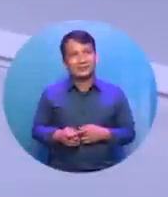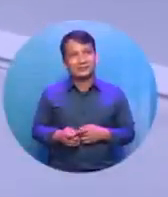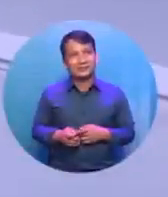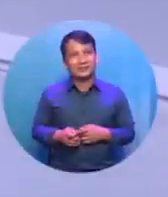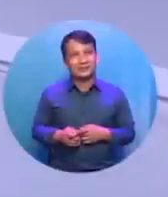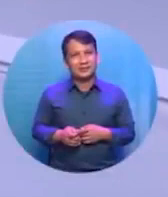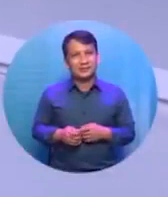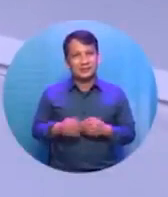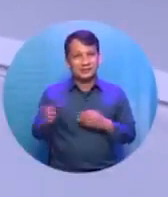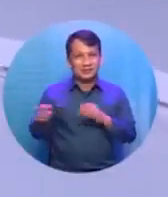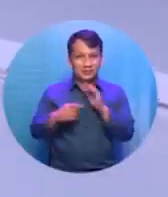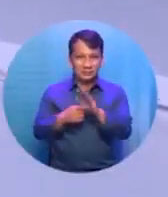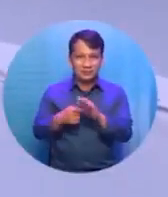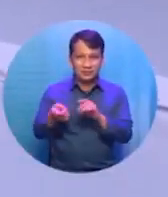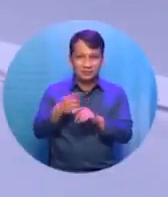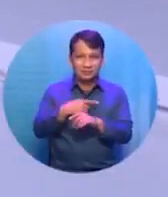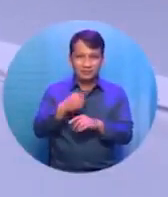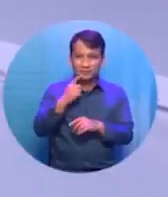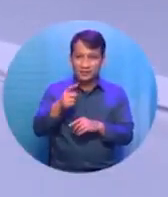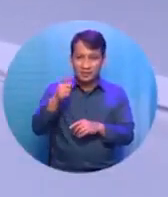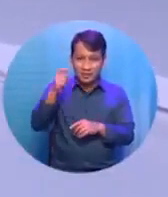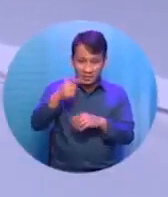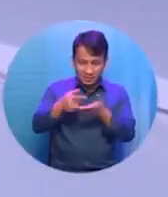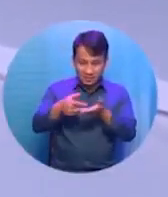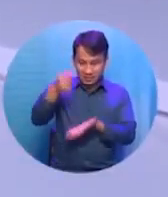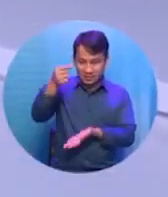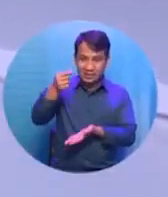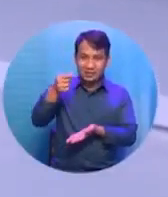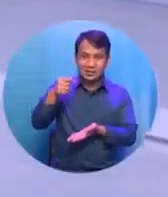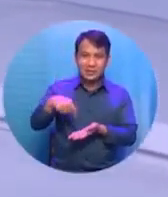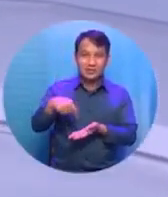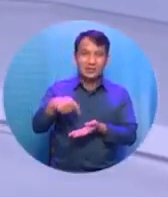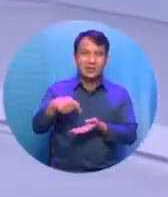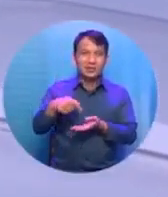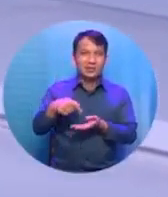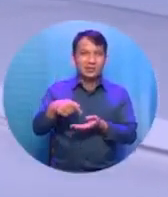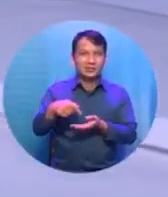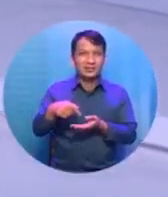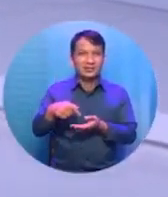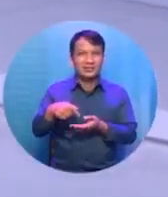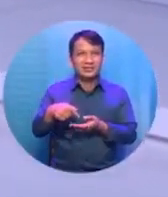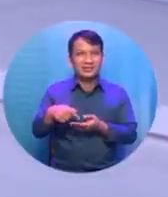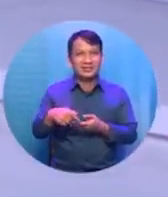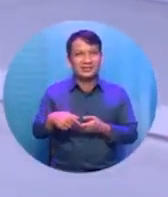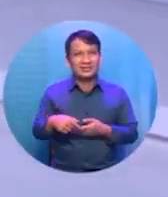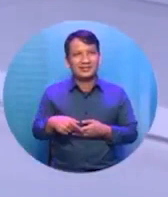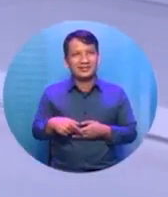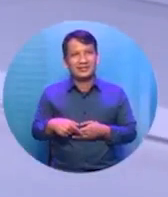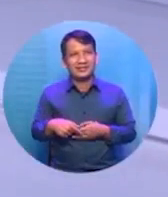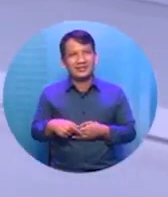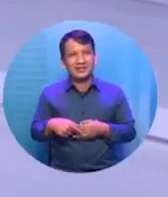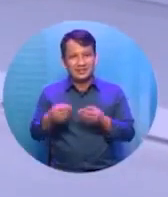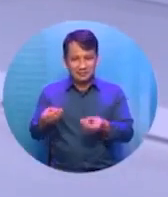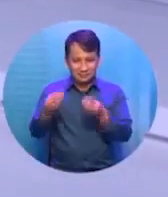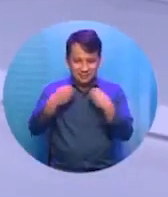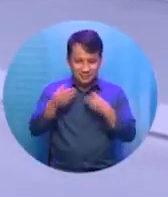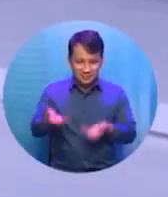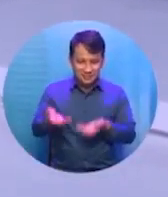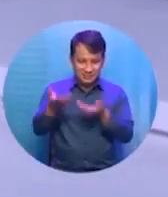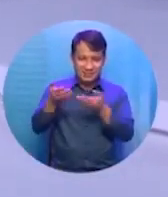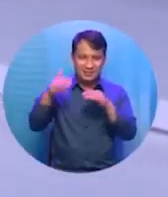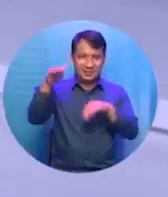Mula Panban, Tarlac. 37 years old. Ah, ito pala. Babasahin ko pala. Dito na segment na nagbibigay pugay sa